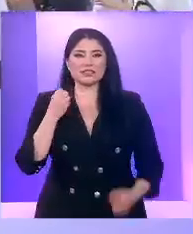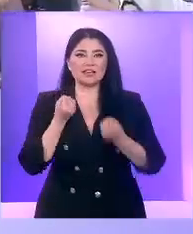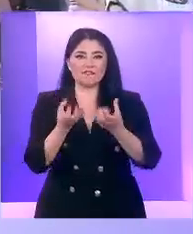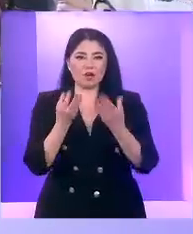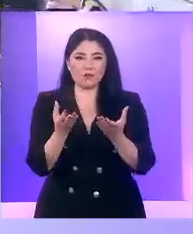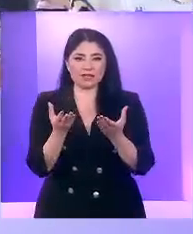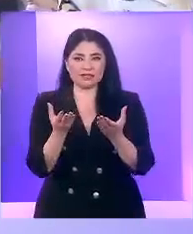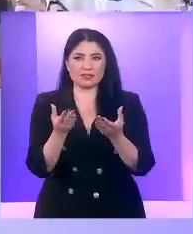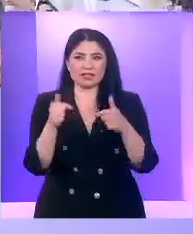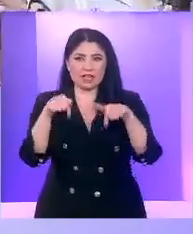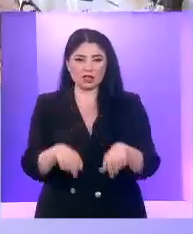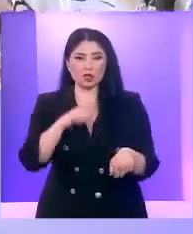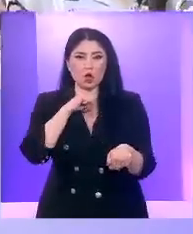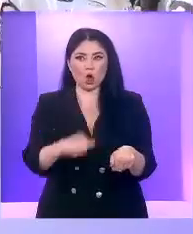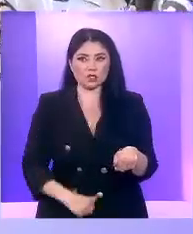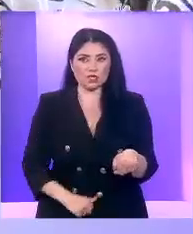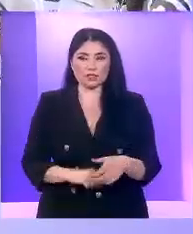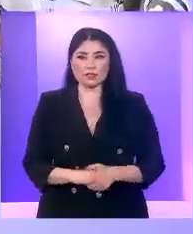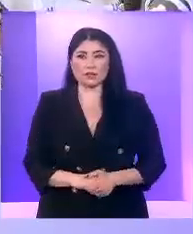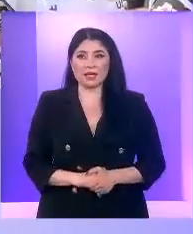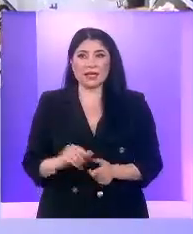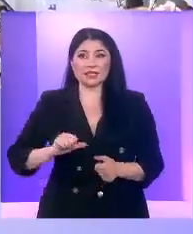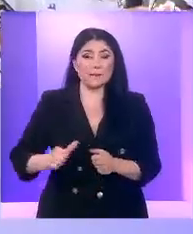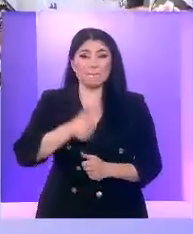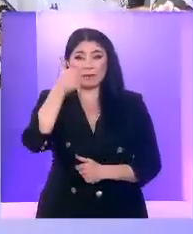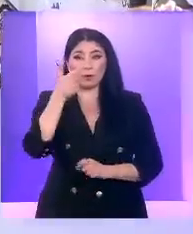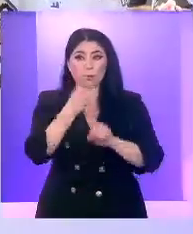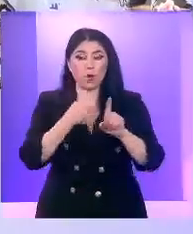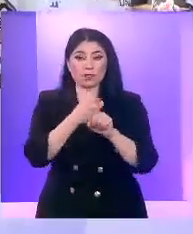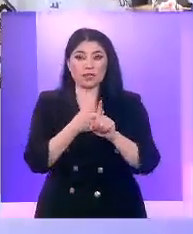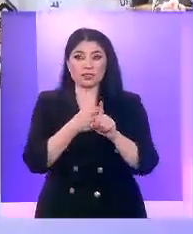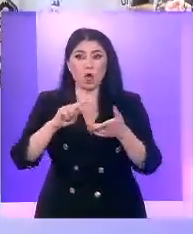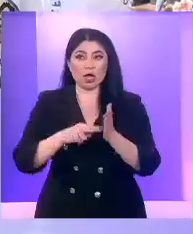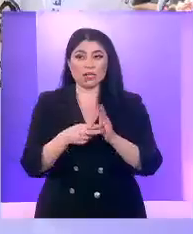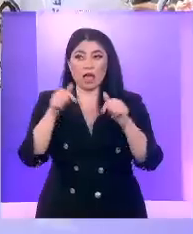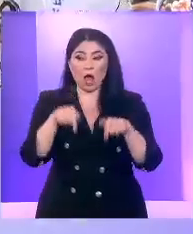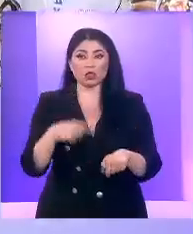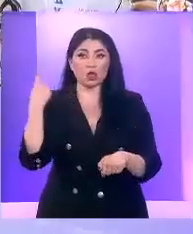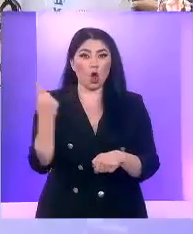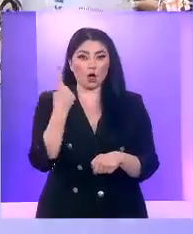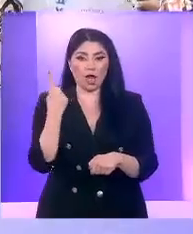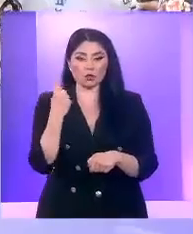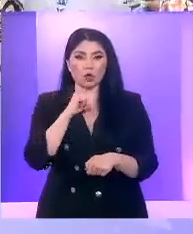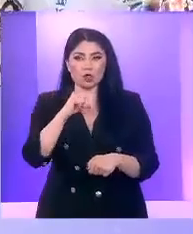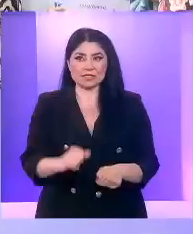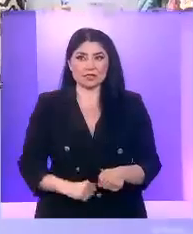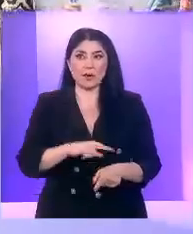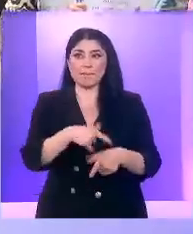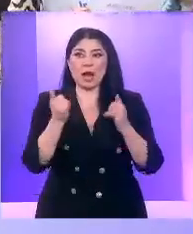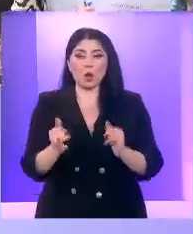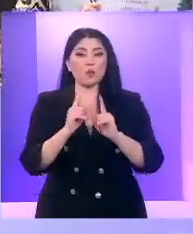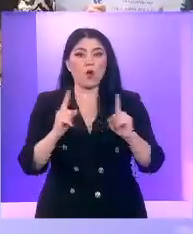informațiile de aici din Constanța. Vă reamintesc că este primul protest organizat aici în orașul de la Malul Mării. Până